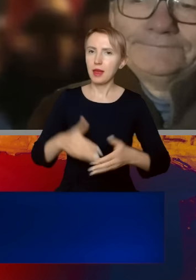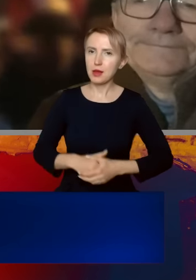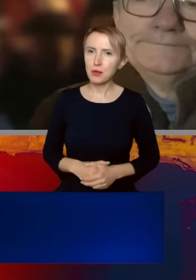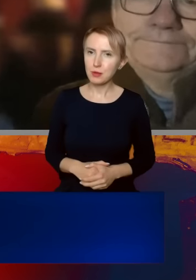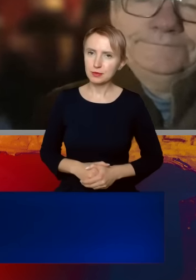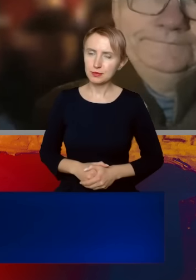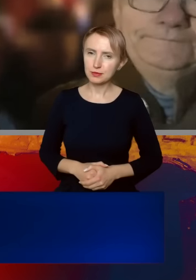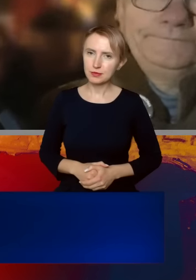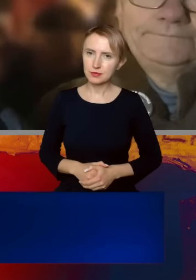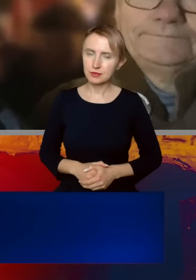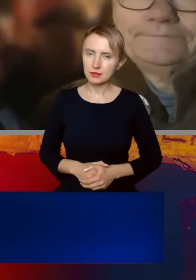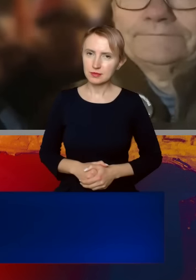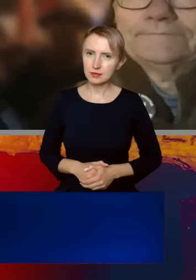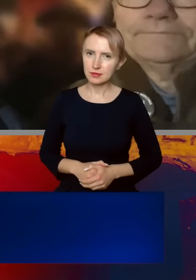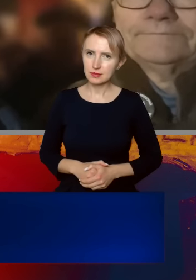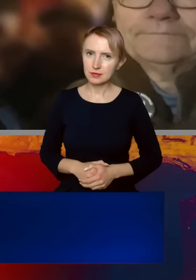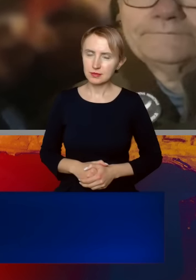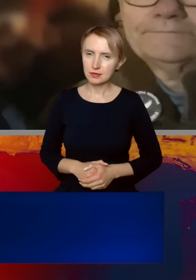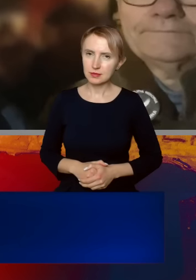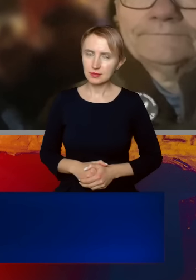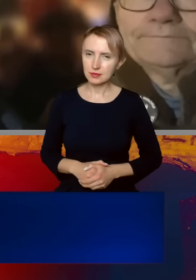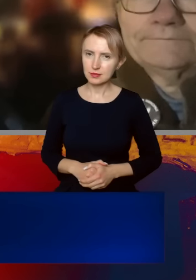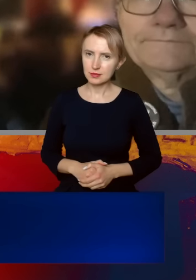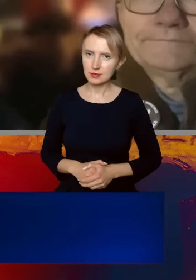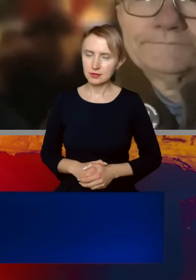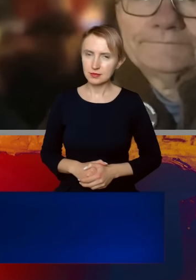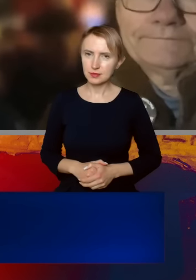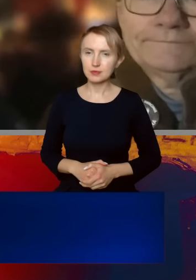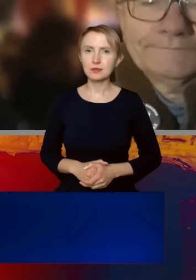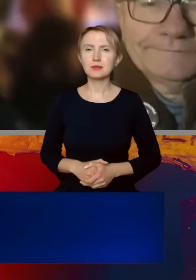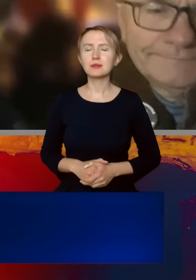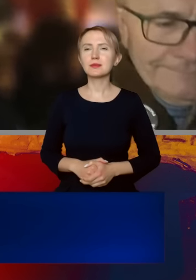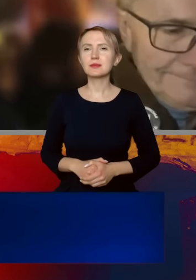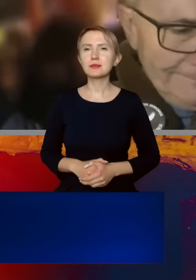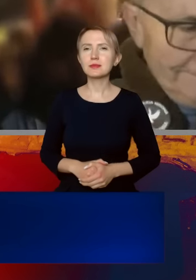bohaterom! Cześć i chwała bohaterom! Cześć i